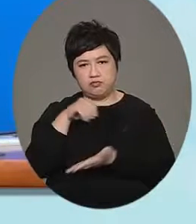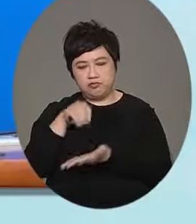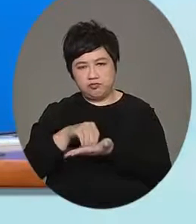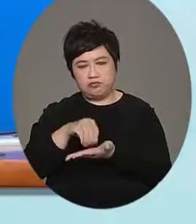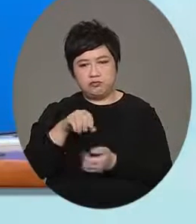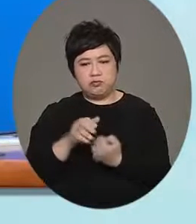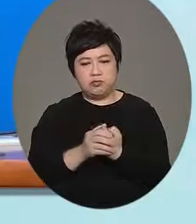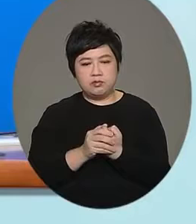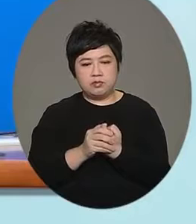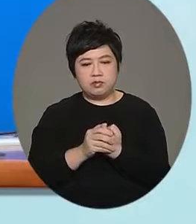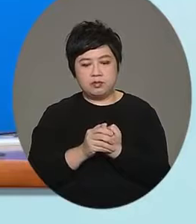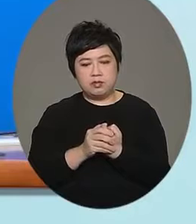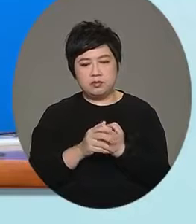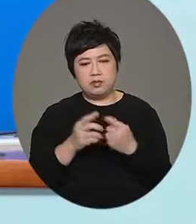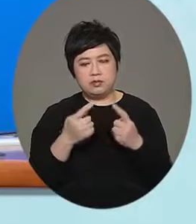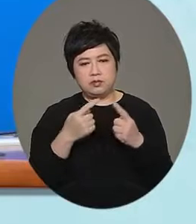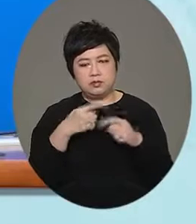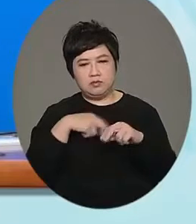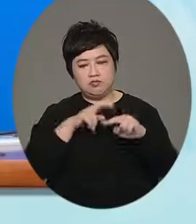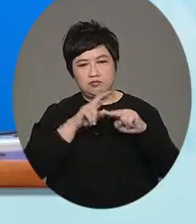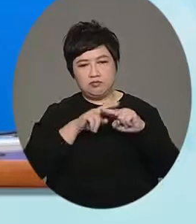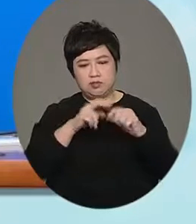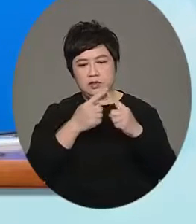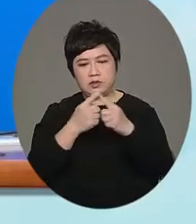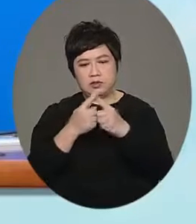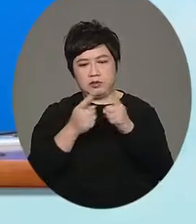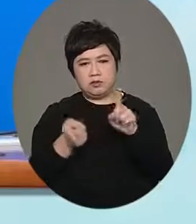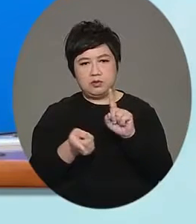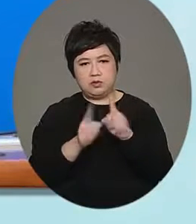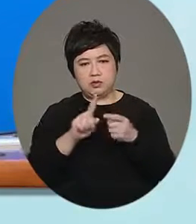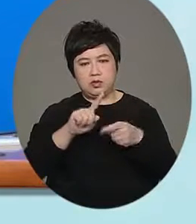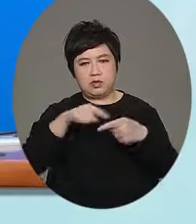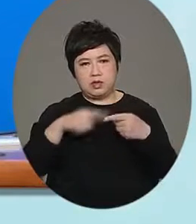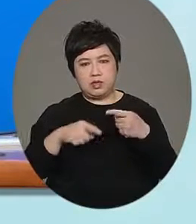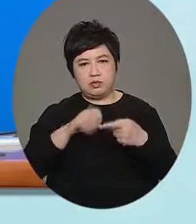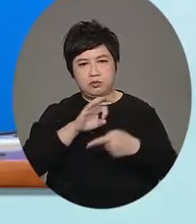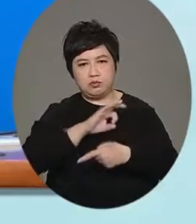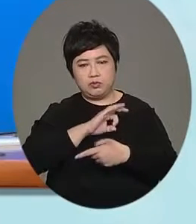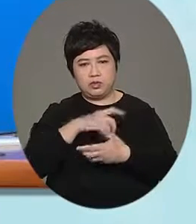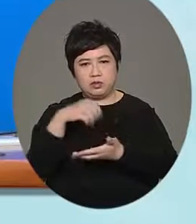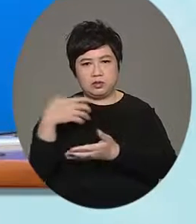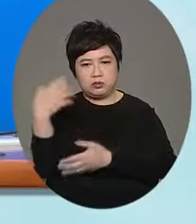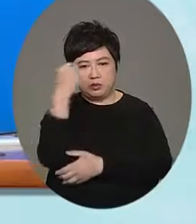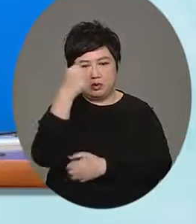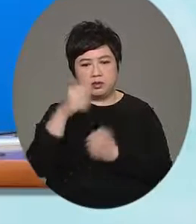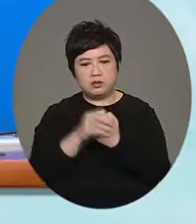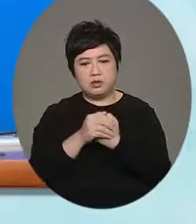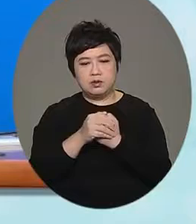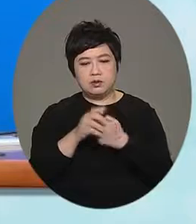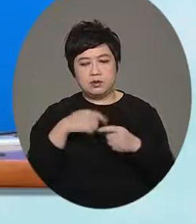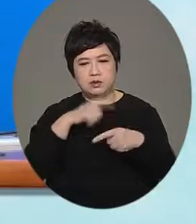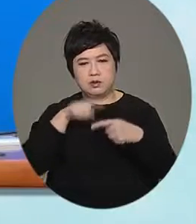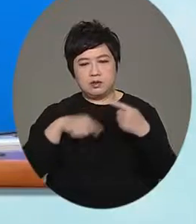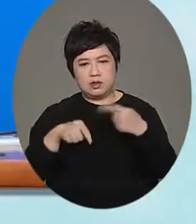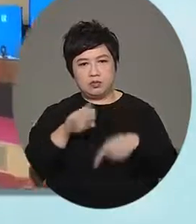出決定，既是全國人民代表大會的權利，也是全國人民代表大